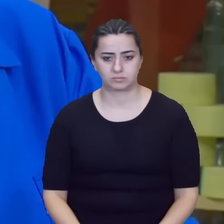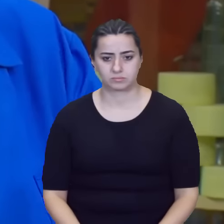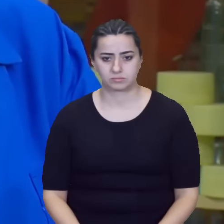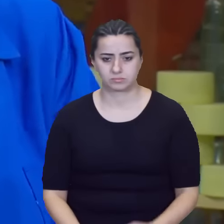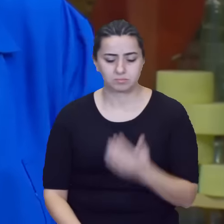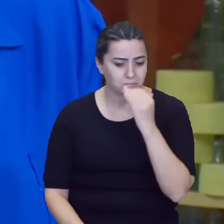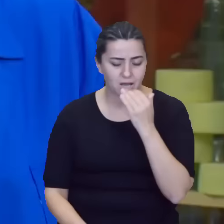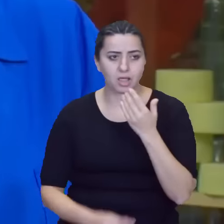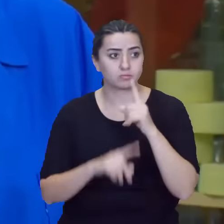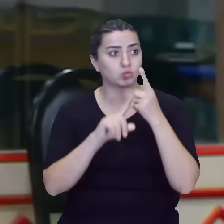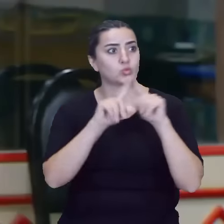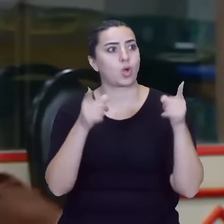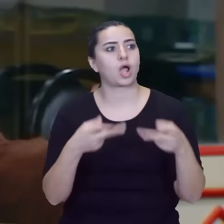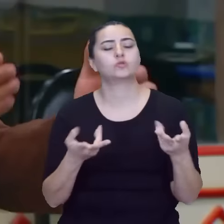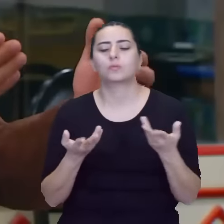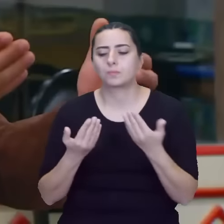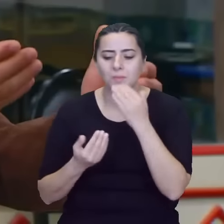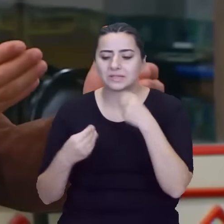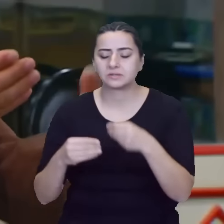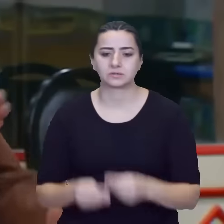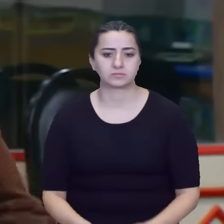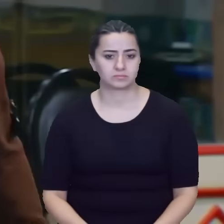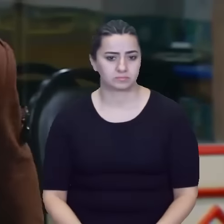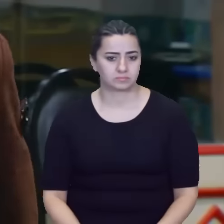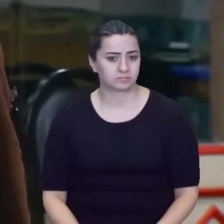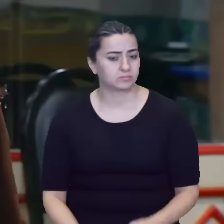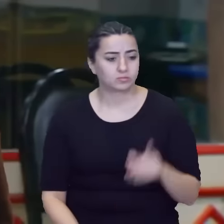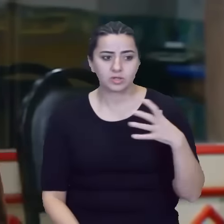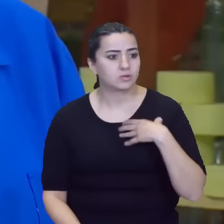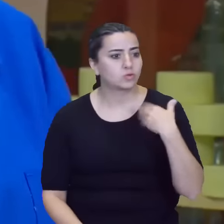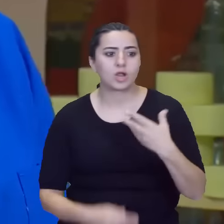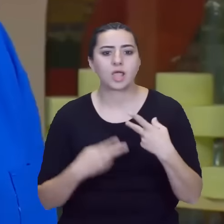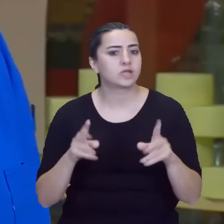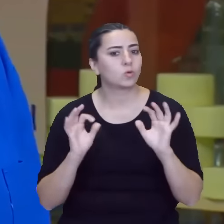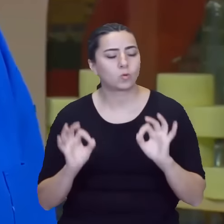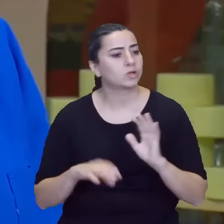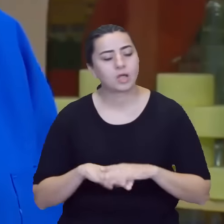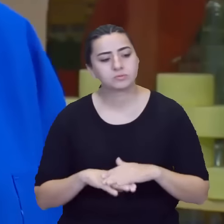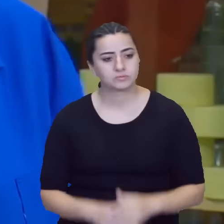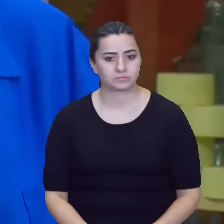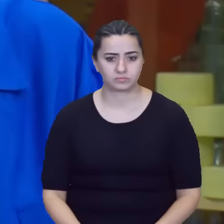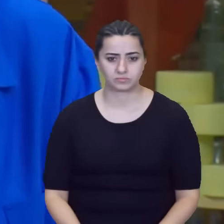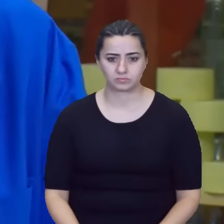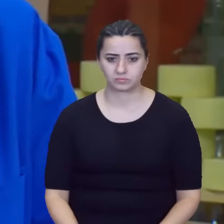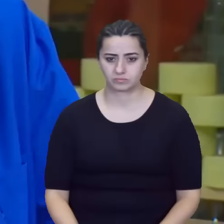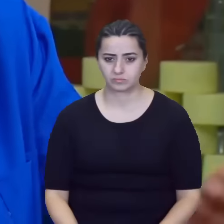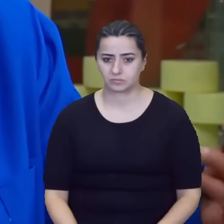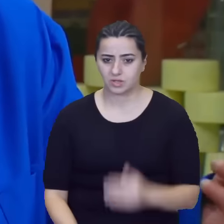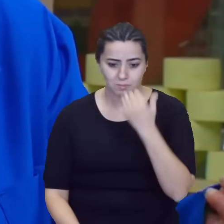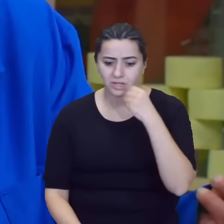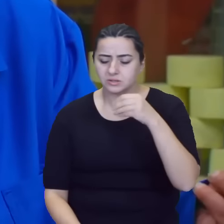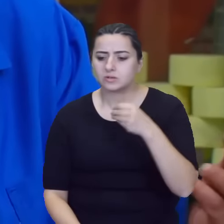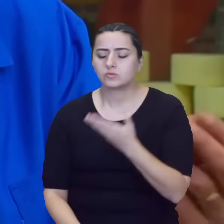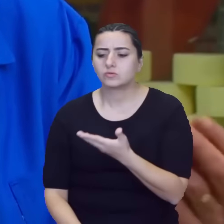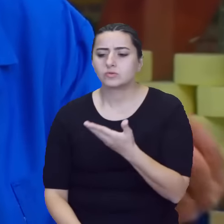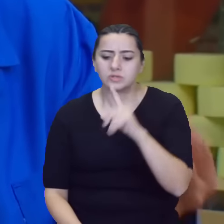Peynir satıyor buraya, market açmıyor ya. Tamam Mehmet abi, ağzından söylesen bu yakında market de açar. Yahu. Abi niye market açsın? Peynir